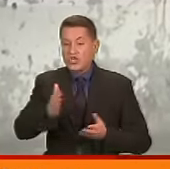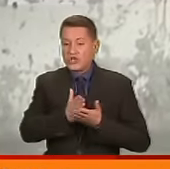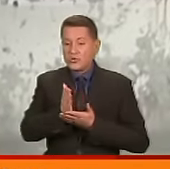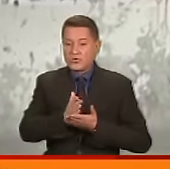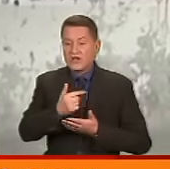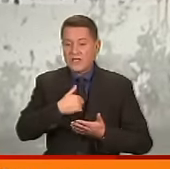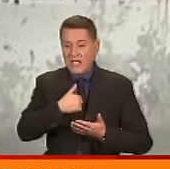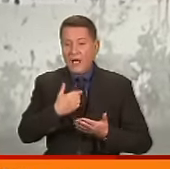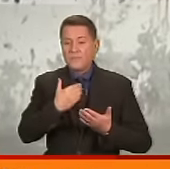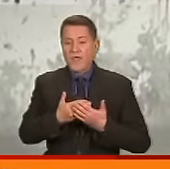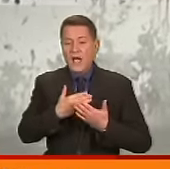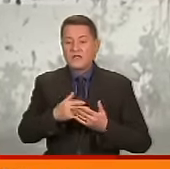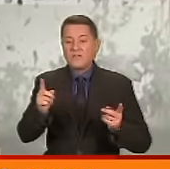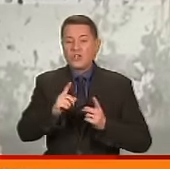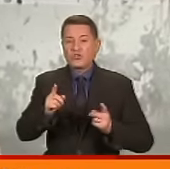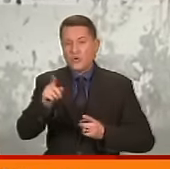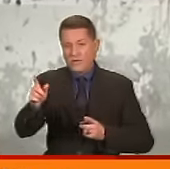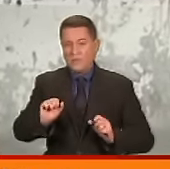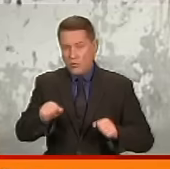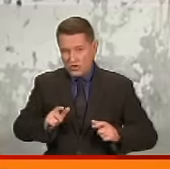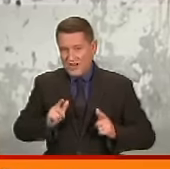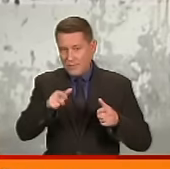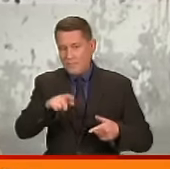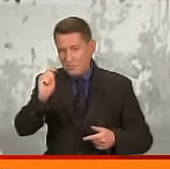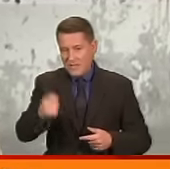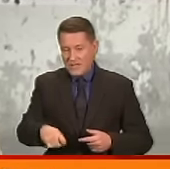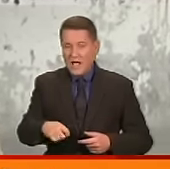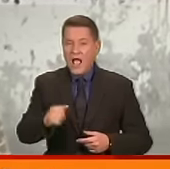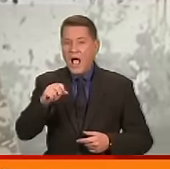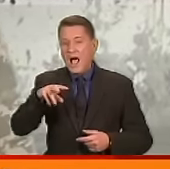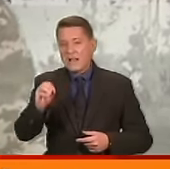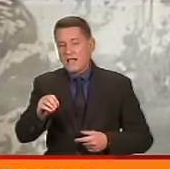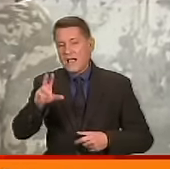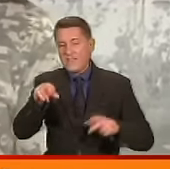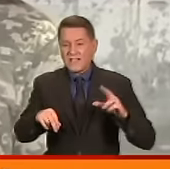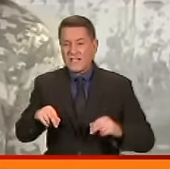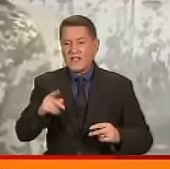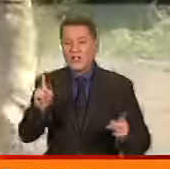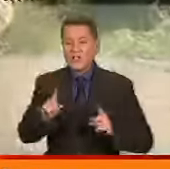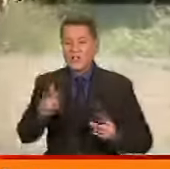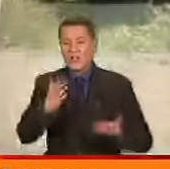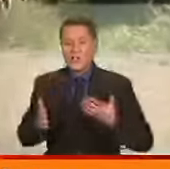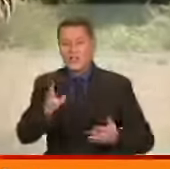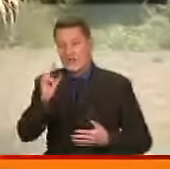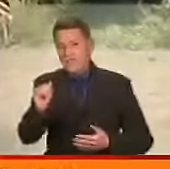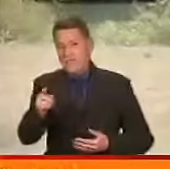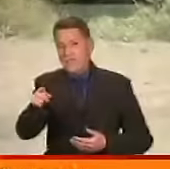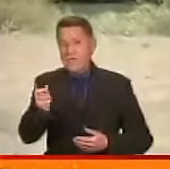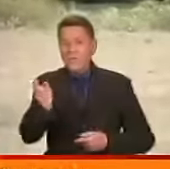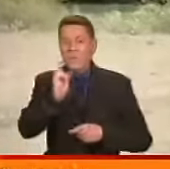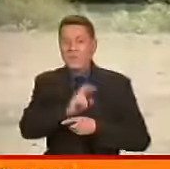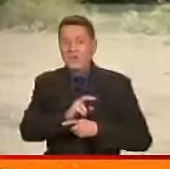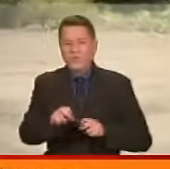що він може піти. Але надіялась, що може ні. Він прийшов